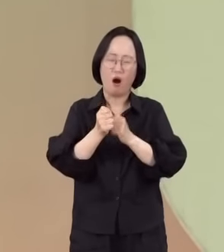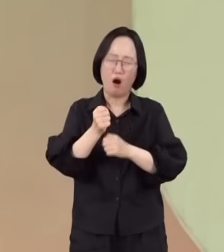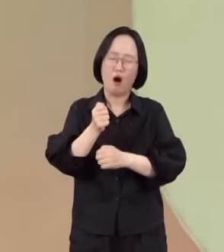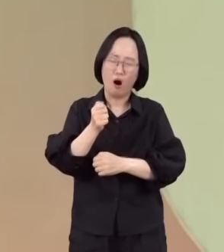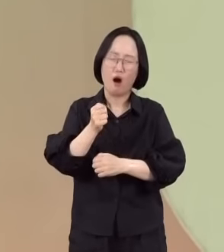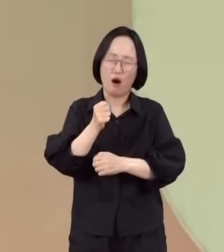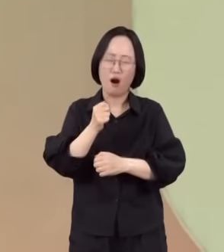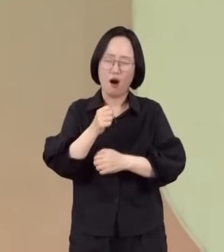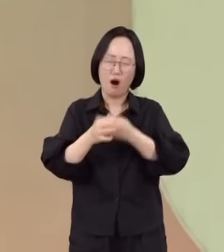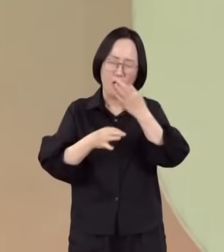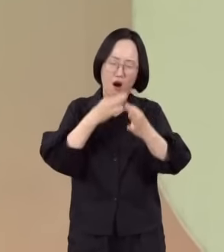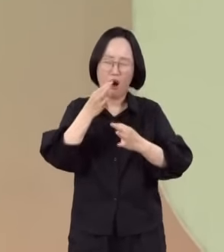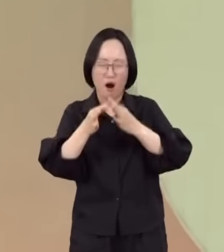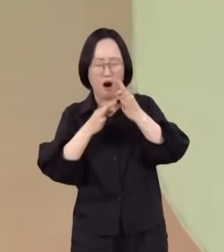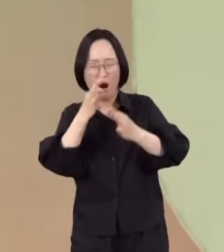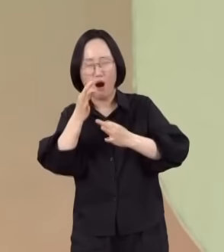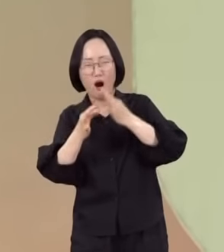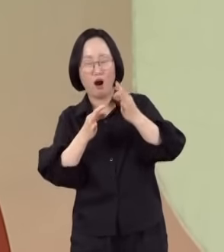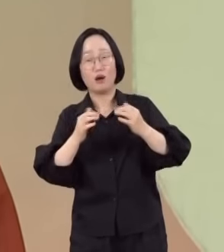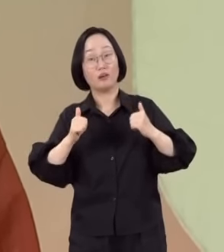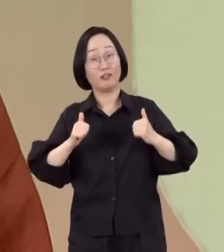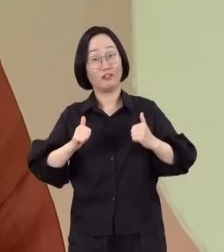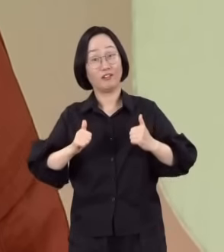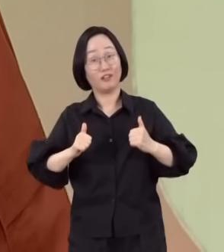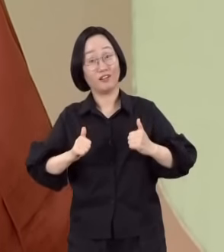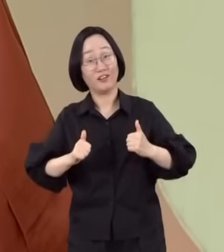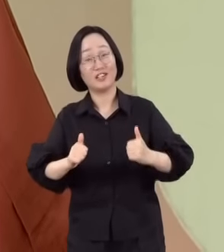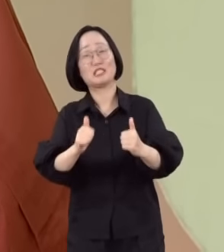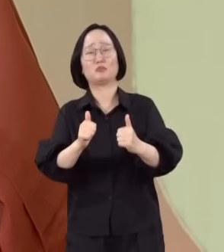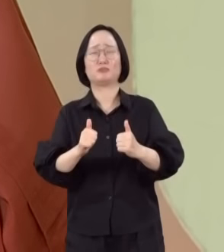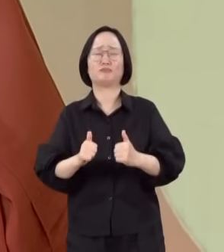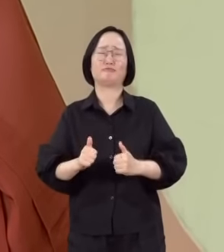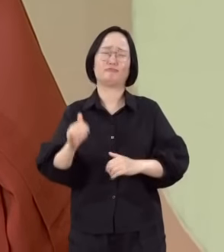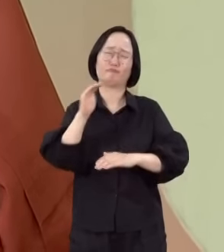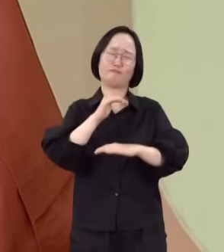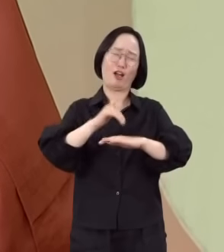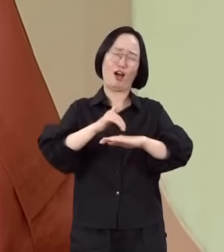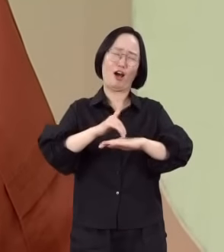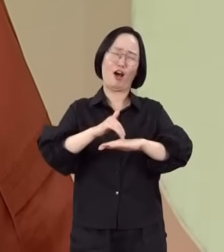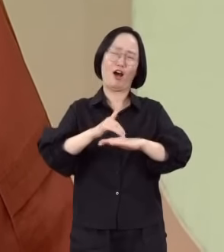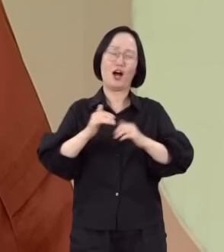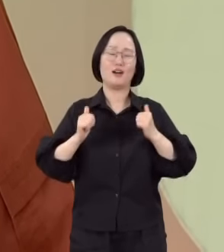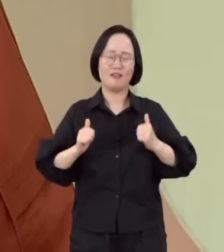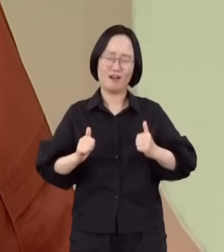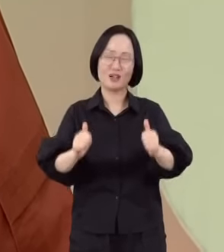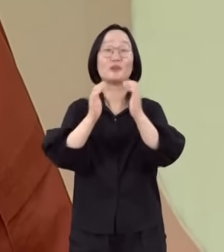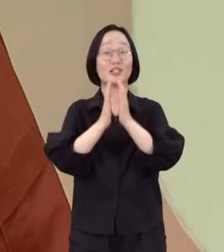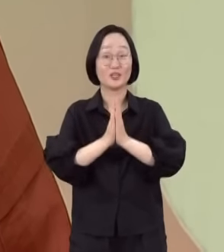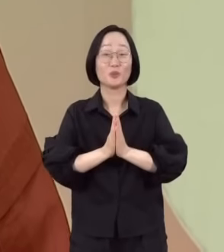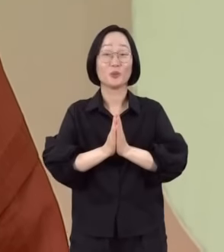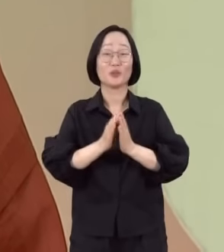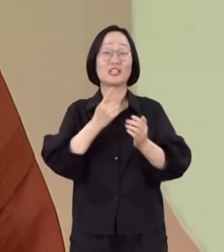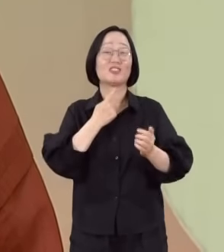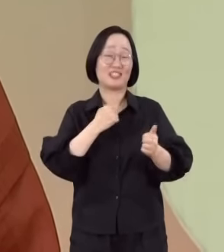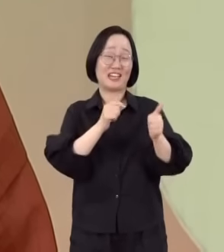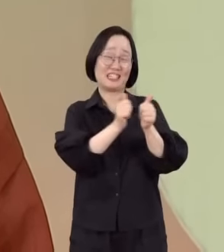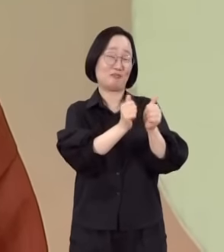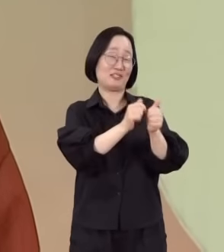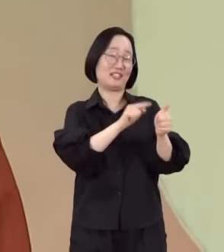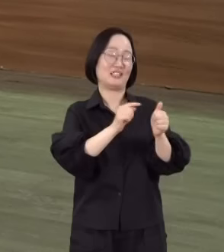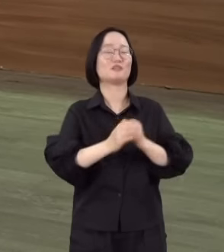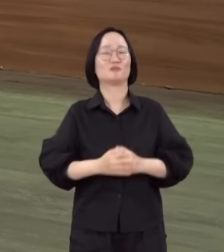정도로 한창 열심히 그렇게 신행생활을 하고 열심히 기도를 했었다고